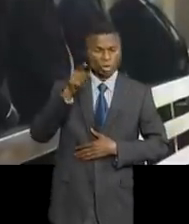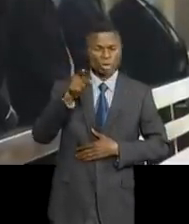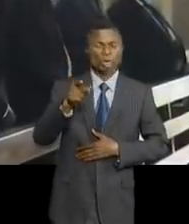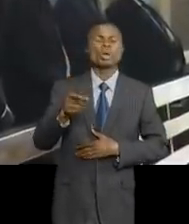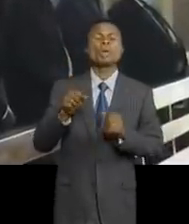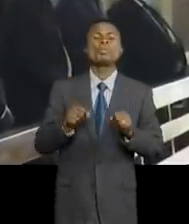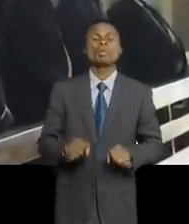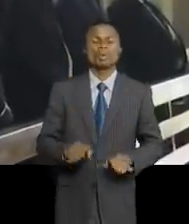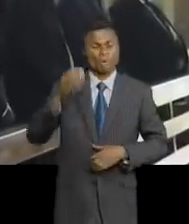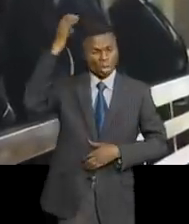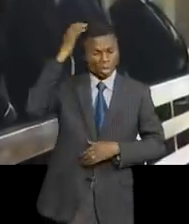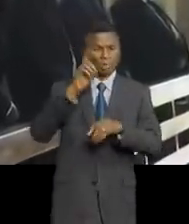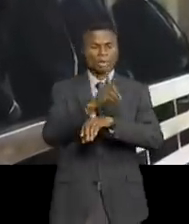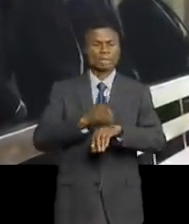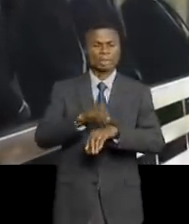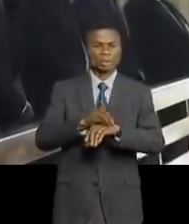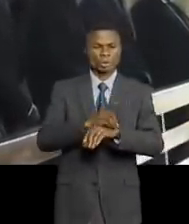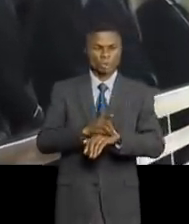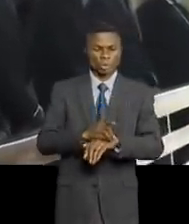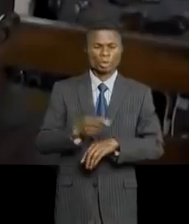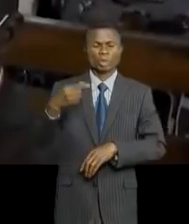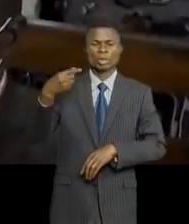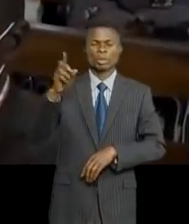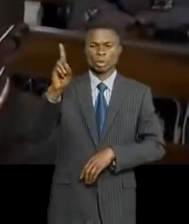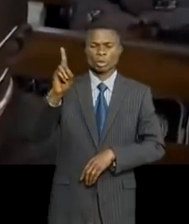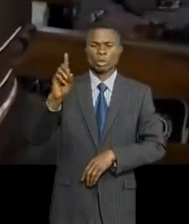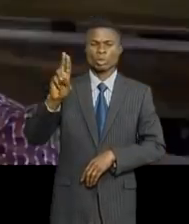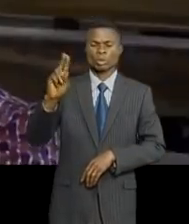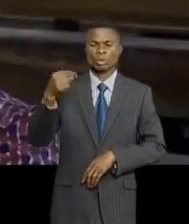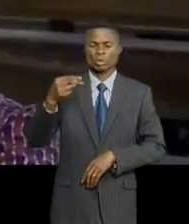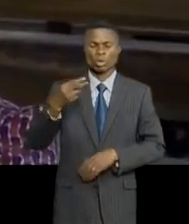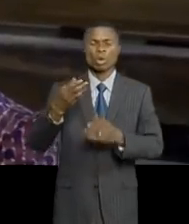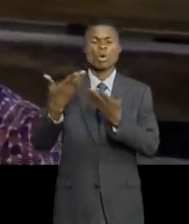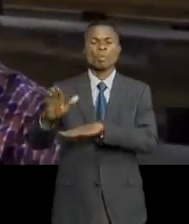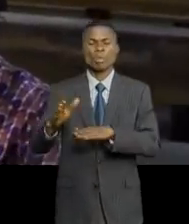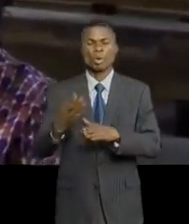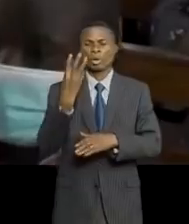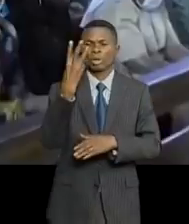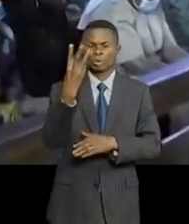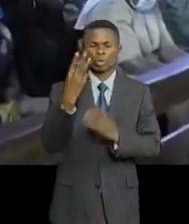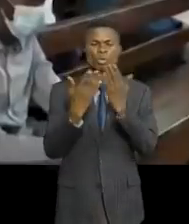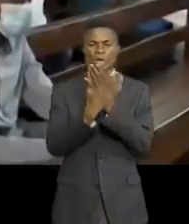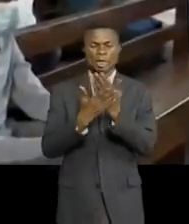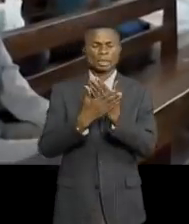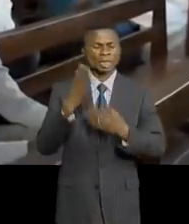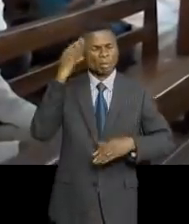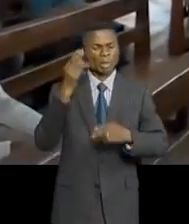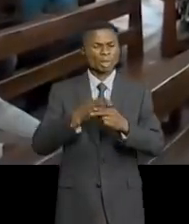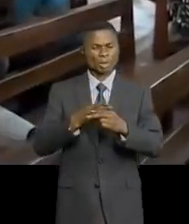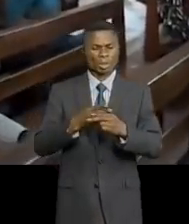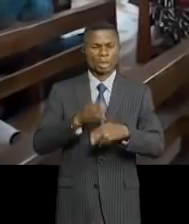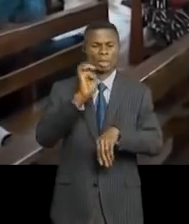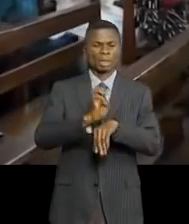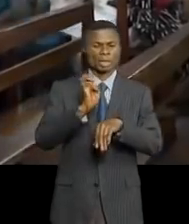Madi, évêque du diocèse de Dongo-Douroumah, décédé le 3 juillet à Kinshasa des suites d'une courte maladie. À la